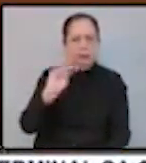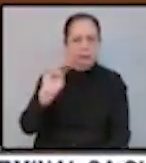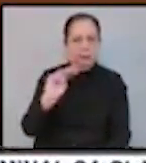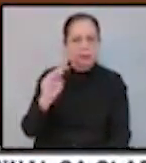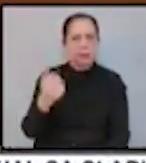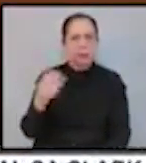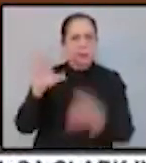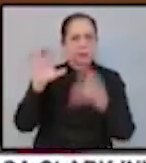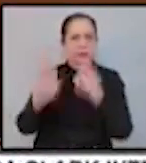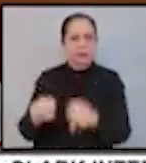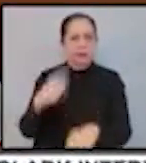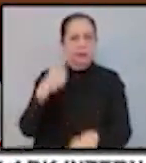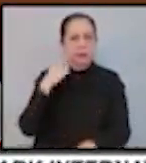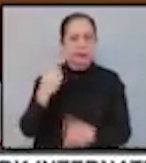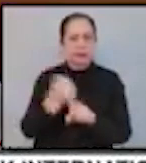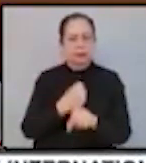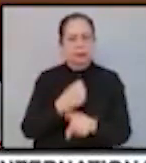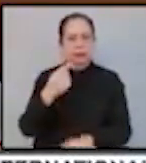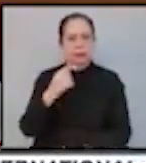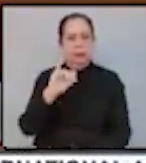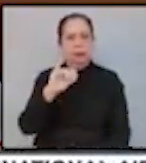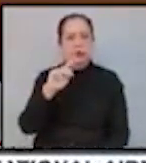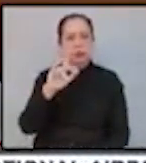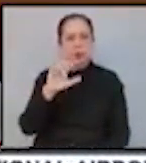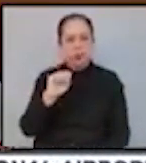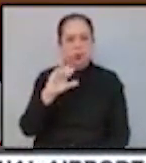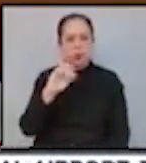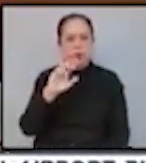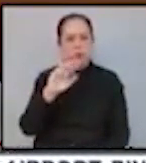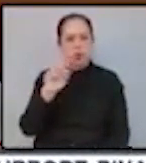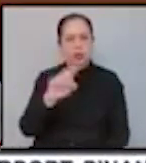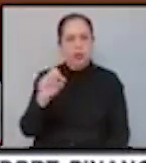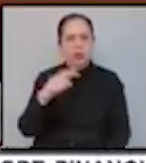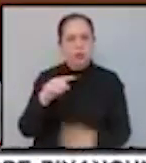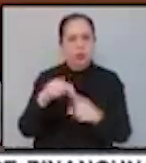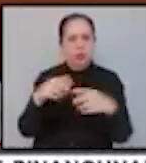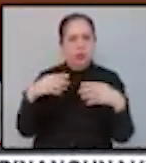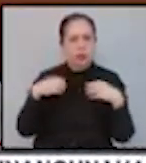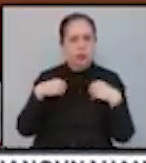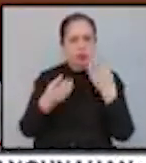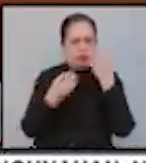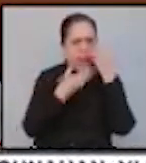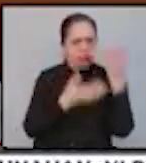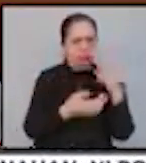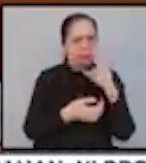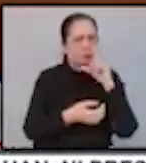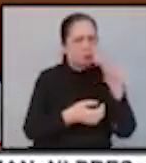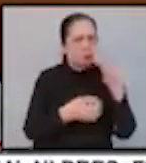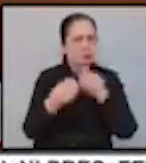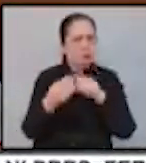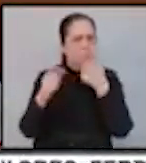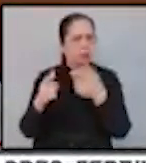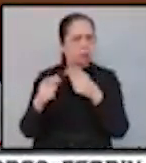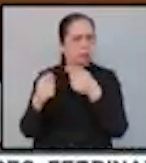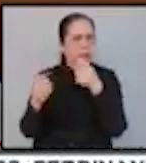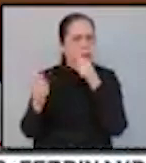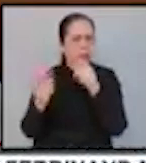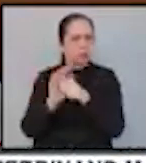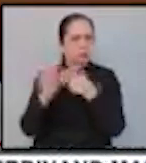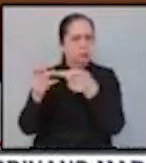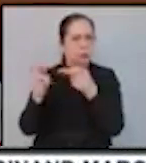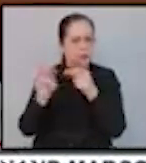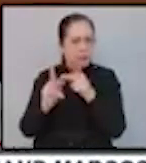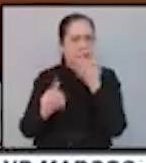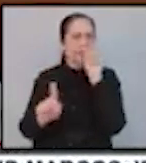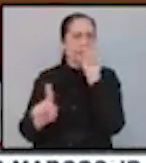Martes, September 27, si Julius Cortez na makatanggap ang mga pulis ng impormasyon tungkol sa kinaroroonan niya. Siya